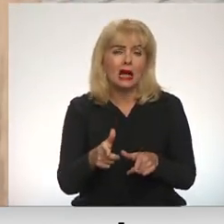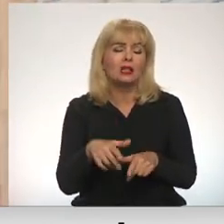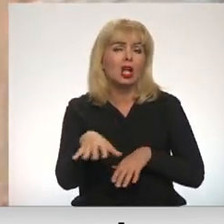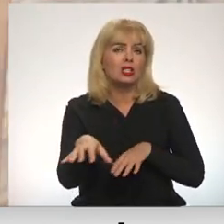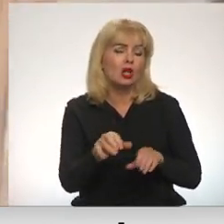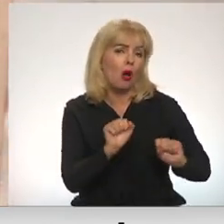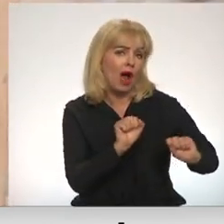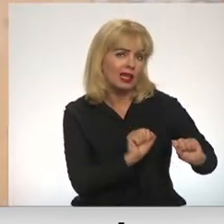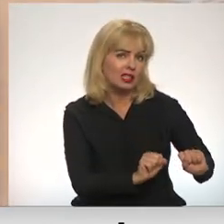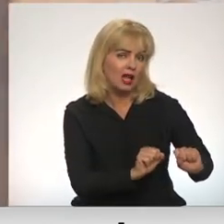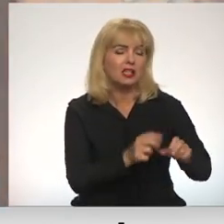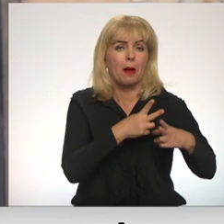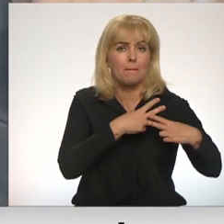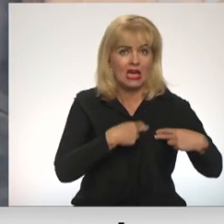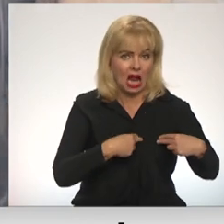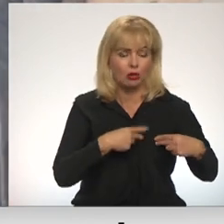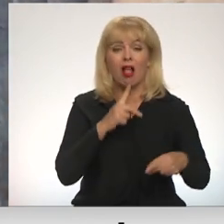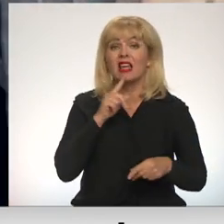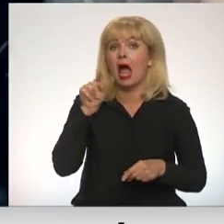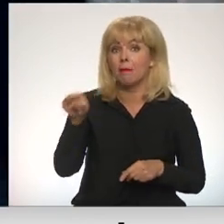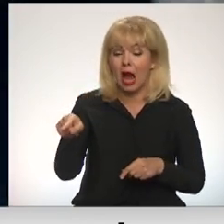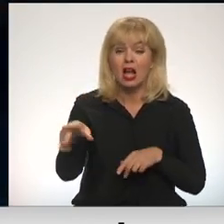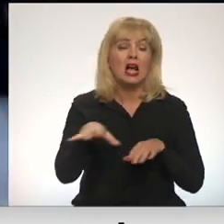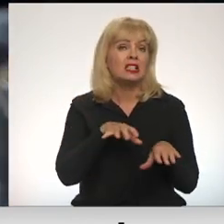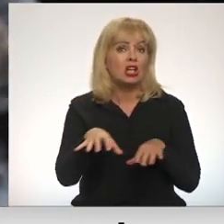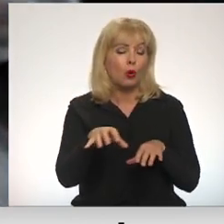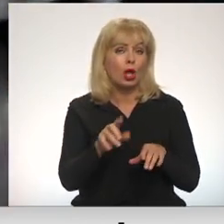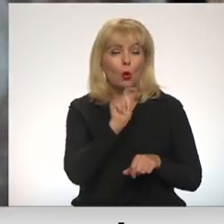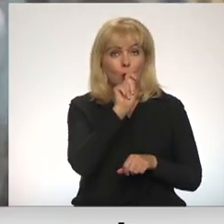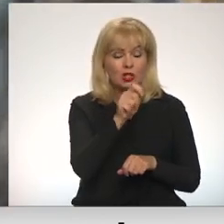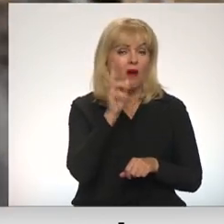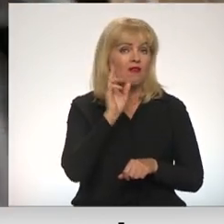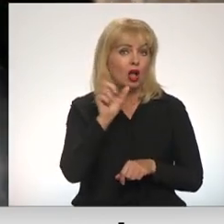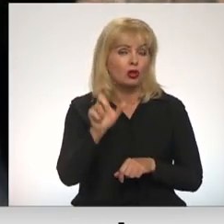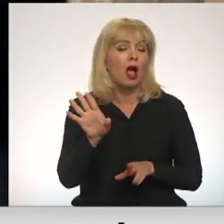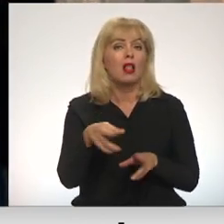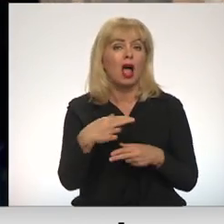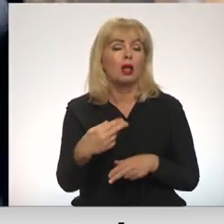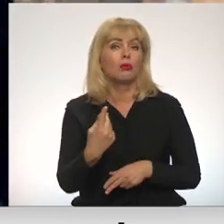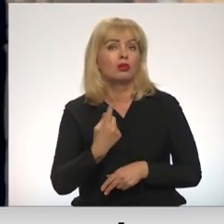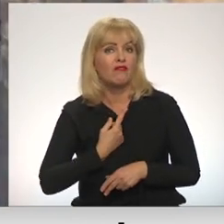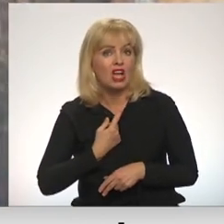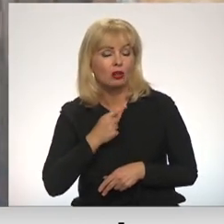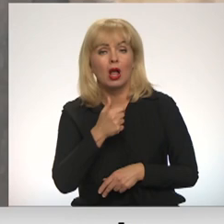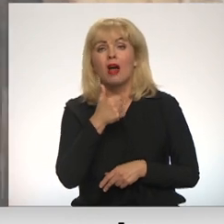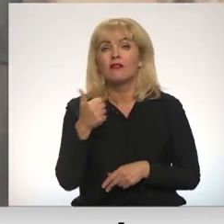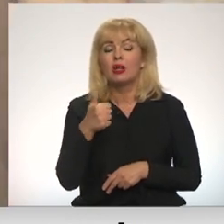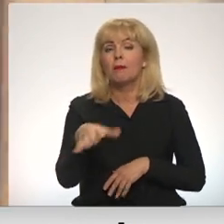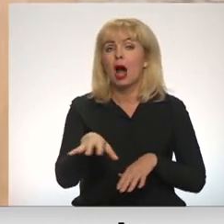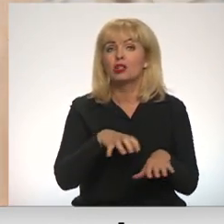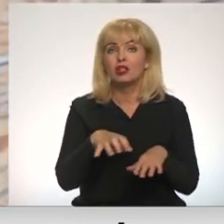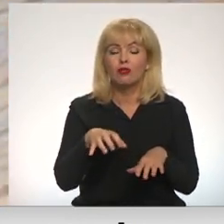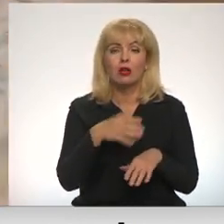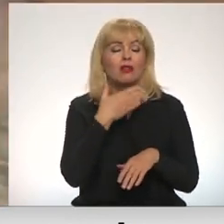biedrība Liepājas pusē. Ir bijuši gadījumi, kad dzīvnieks ir uzdāvināts senioram, lai nav vientuļi, taču viņam par dzīvnieku nemaz